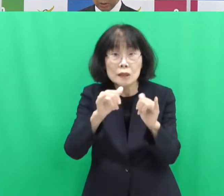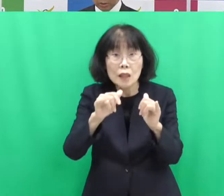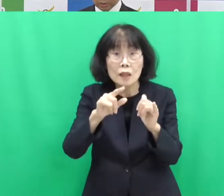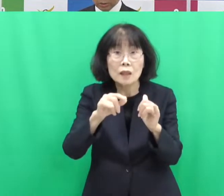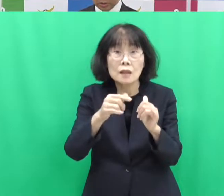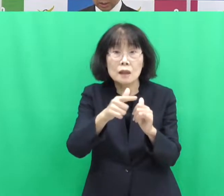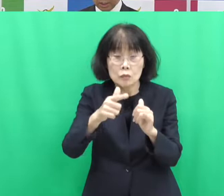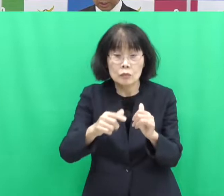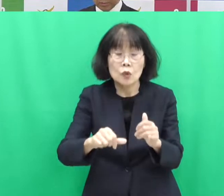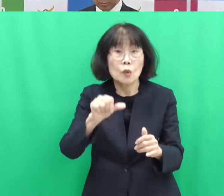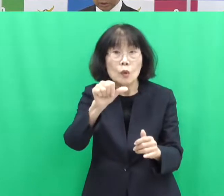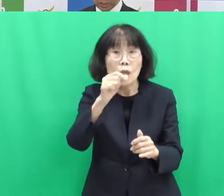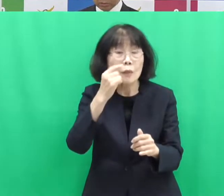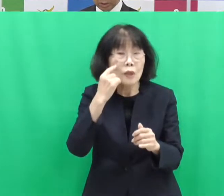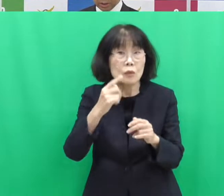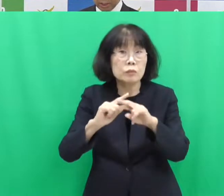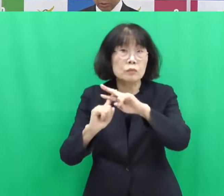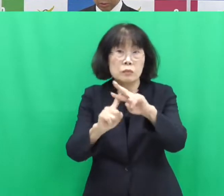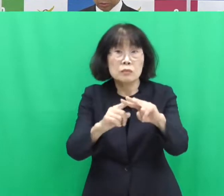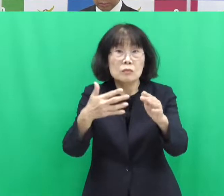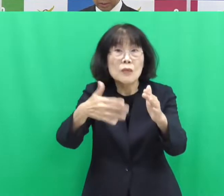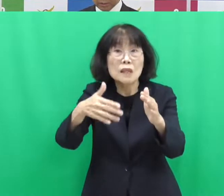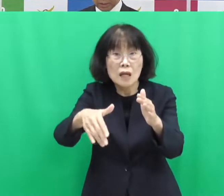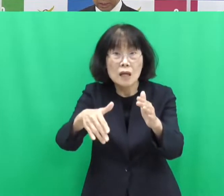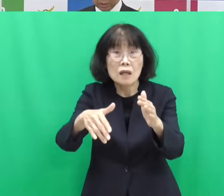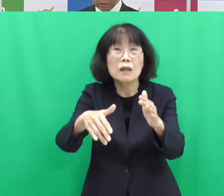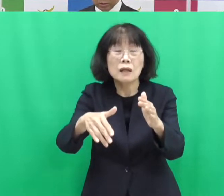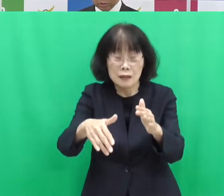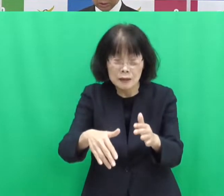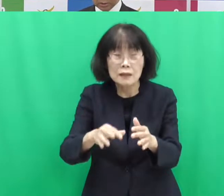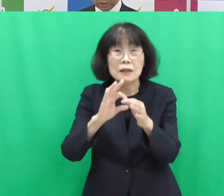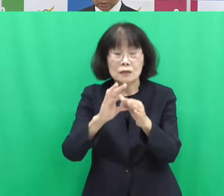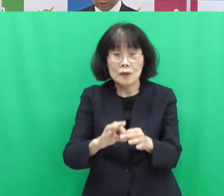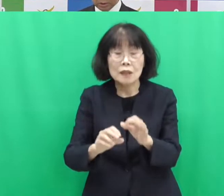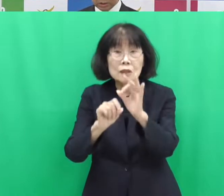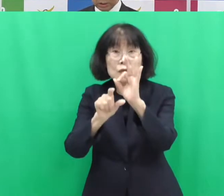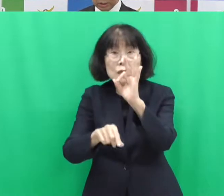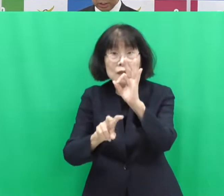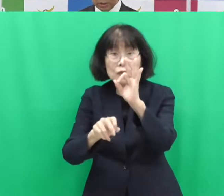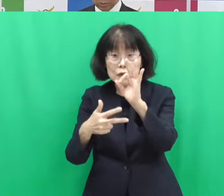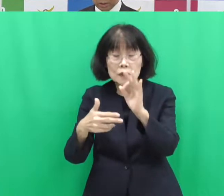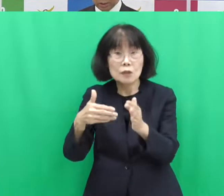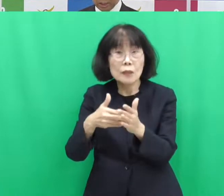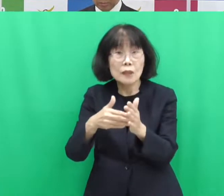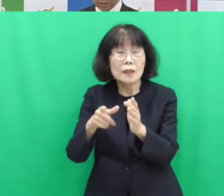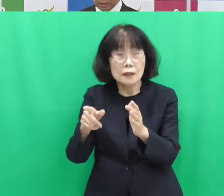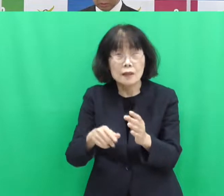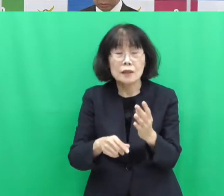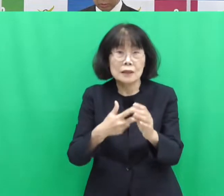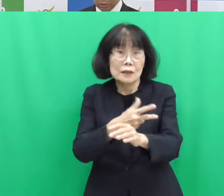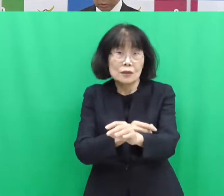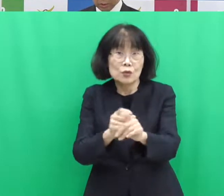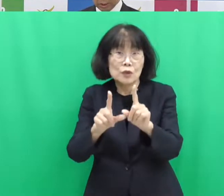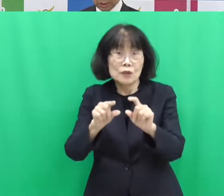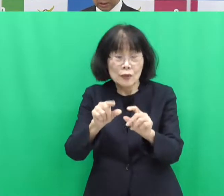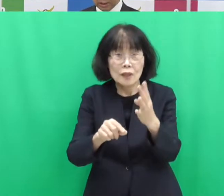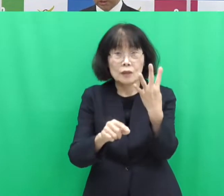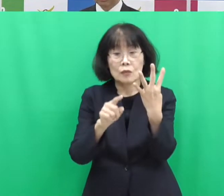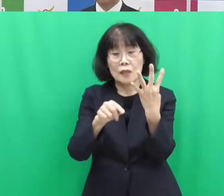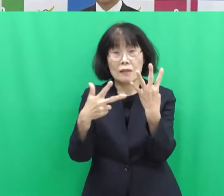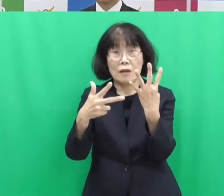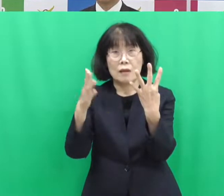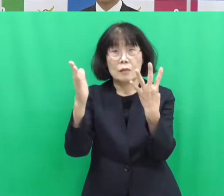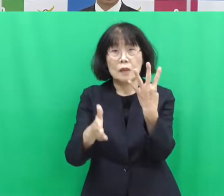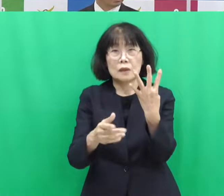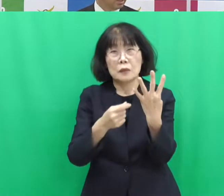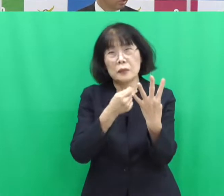5回目の接種券が未着の方が多いこともありますが、10月27日時点で 4.7% と全体的に